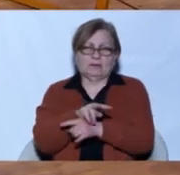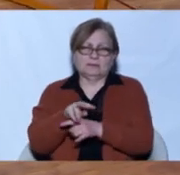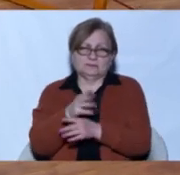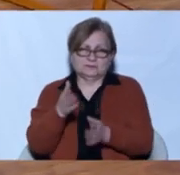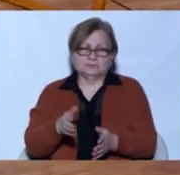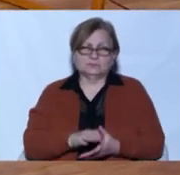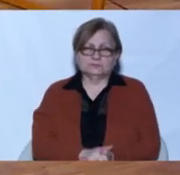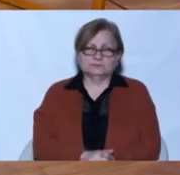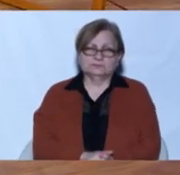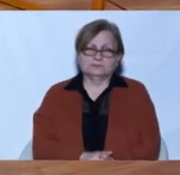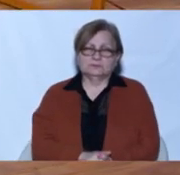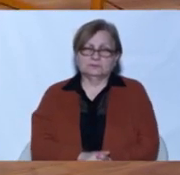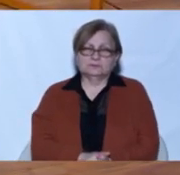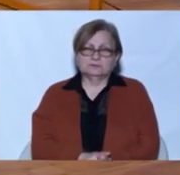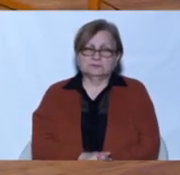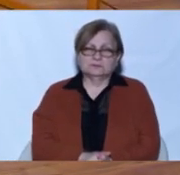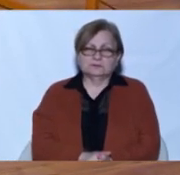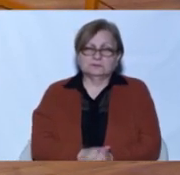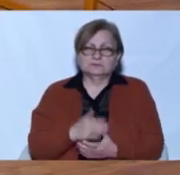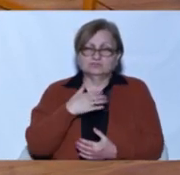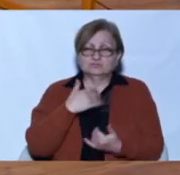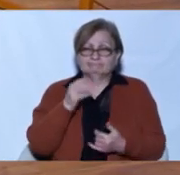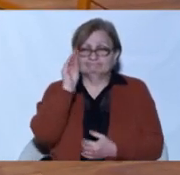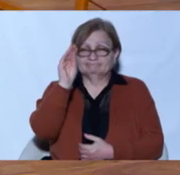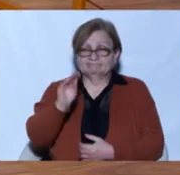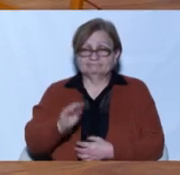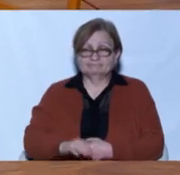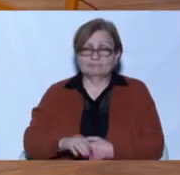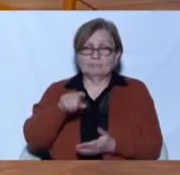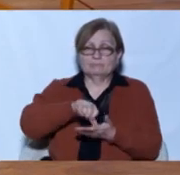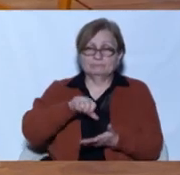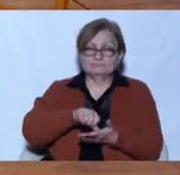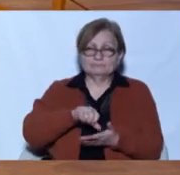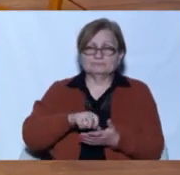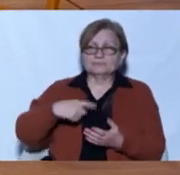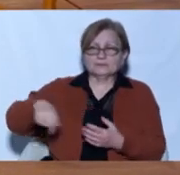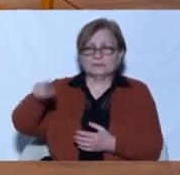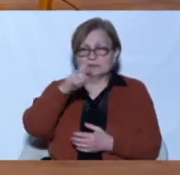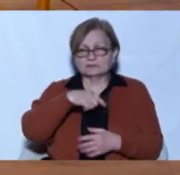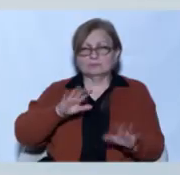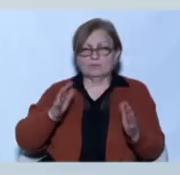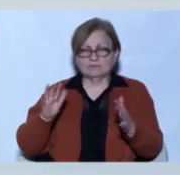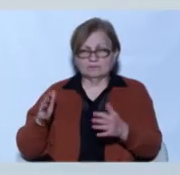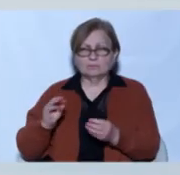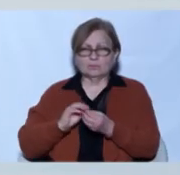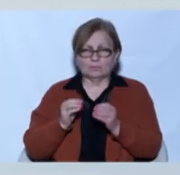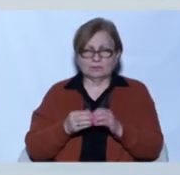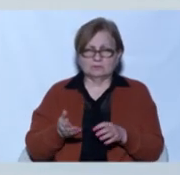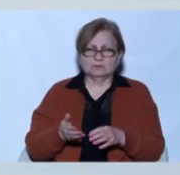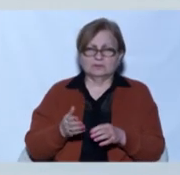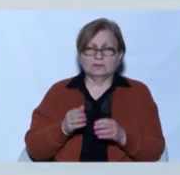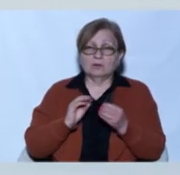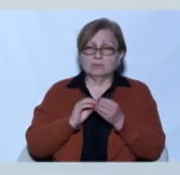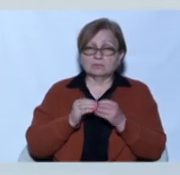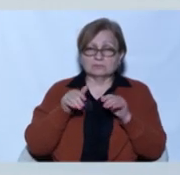სიტყვა. აი ჩვენ ამ წუთში ჩამოვწერეთ აქ პერსონაჟები, გარემო, მოვლენები, პრობლემა,